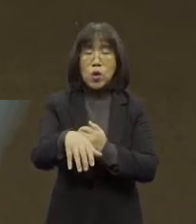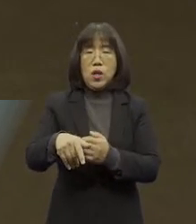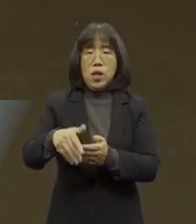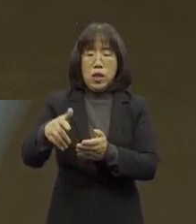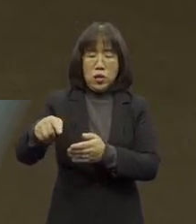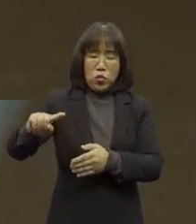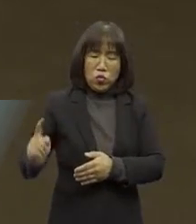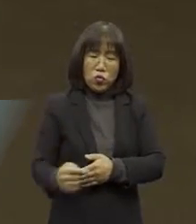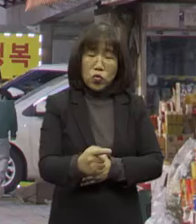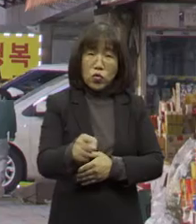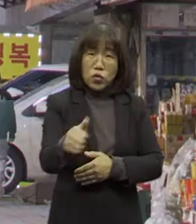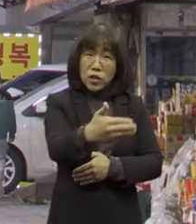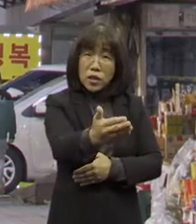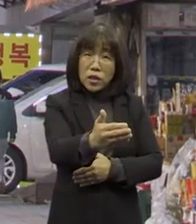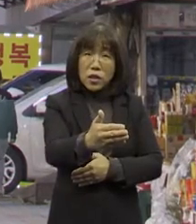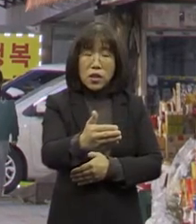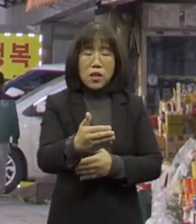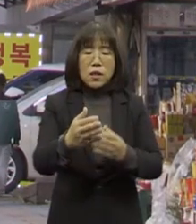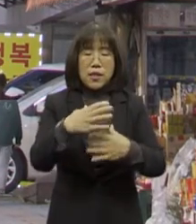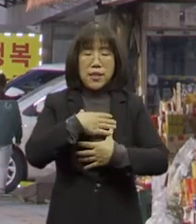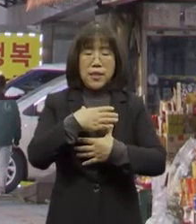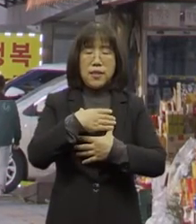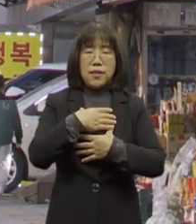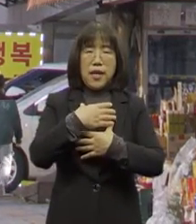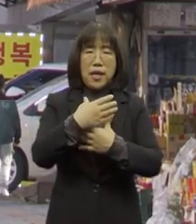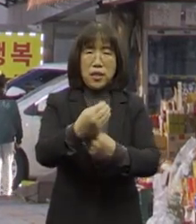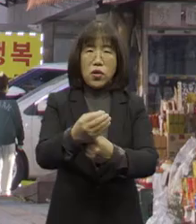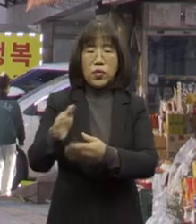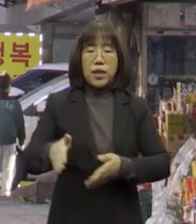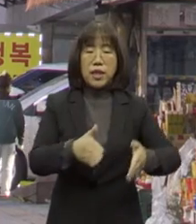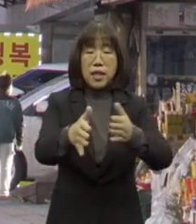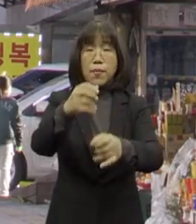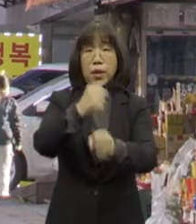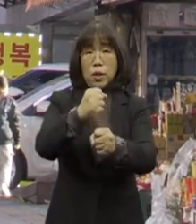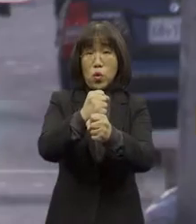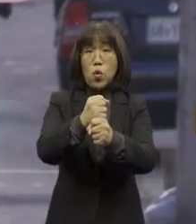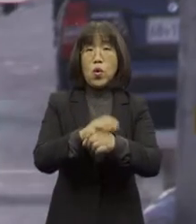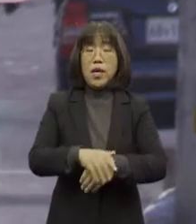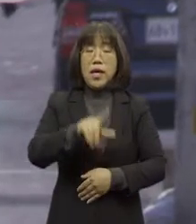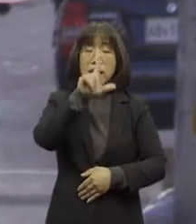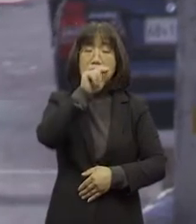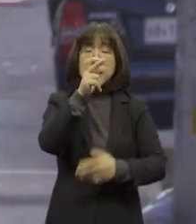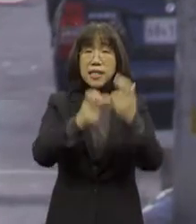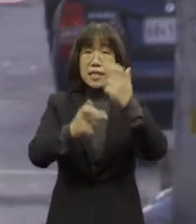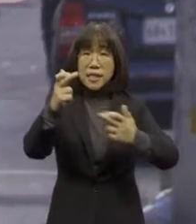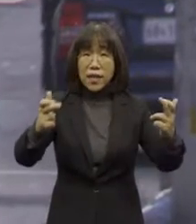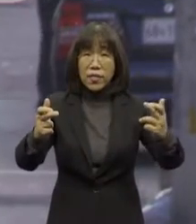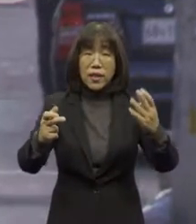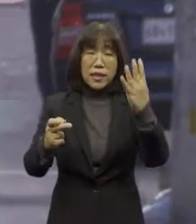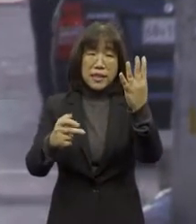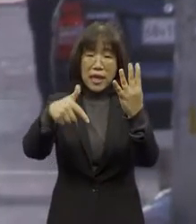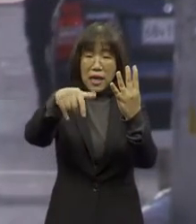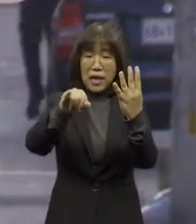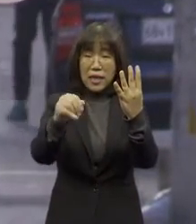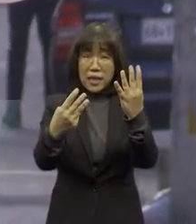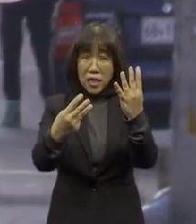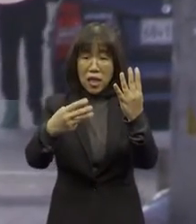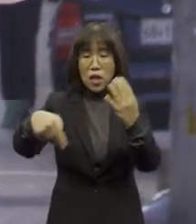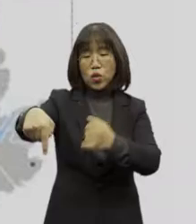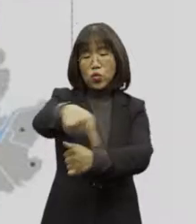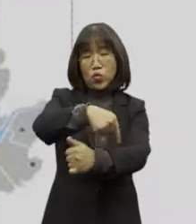화곡동의 구불구불한 골목길도 새로운 안전길로 탈바꿈합니다. 화곡 본동 까치산로 4길